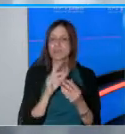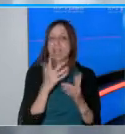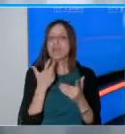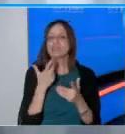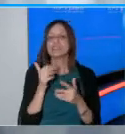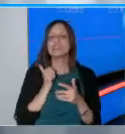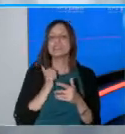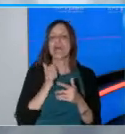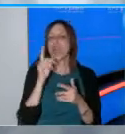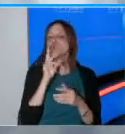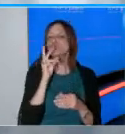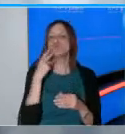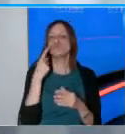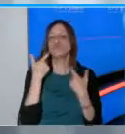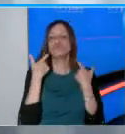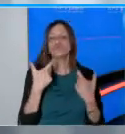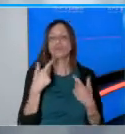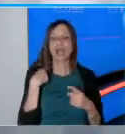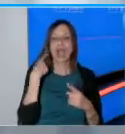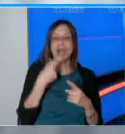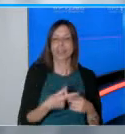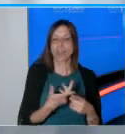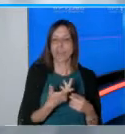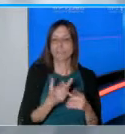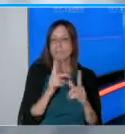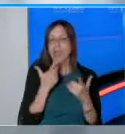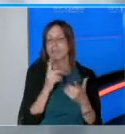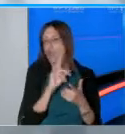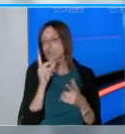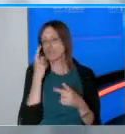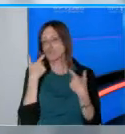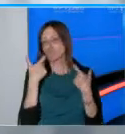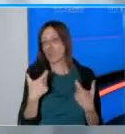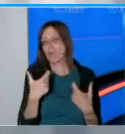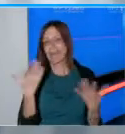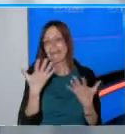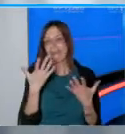לא שמר על הבסיסים שלו? למה לא שמר?